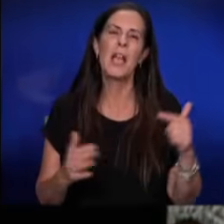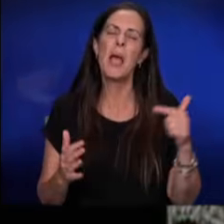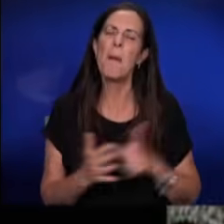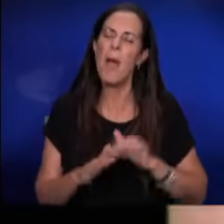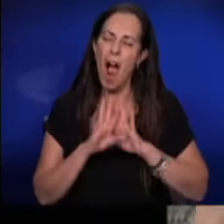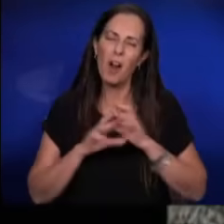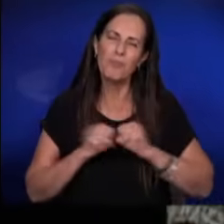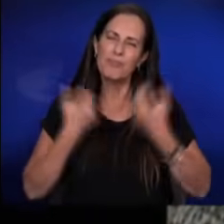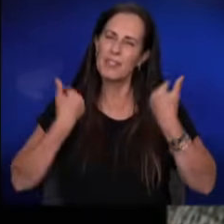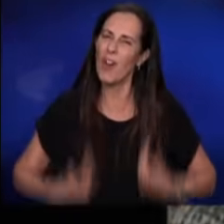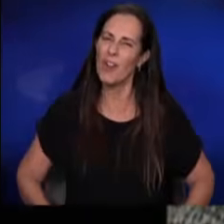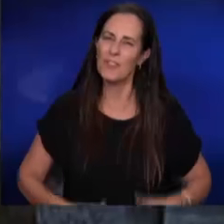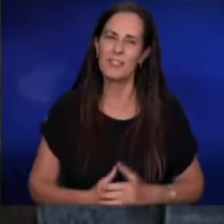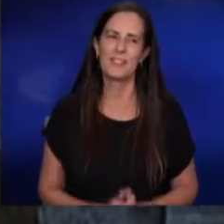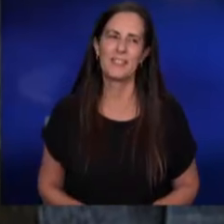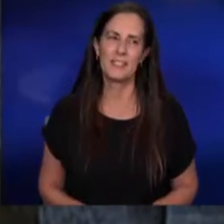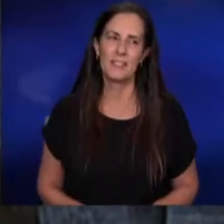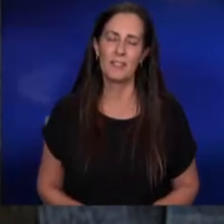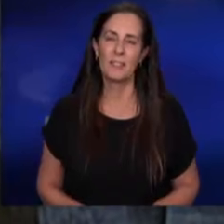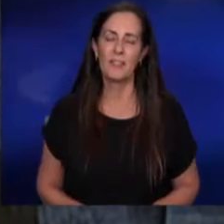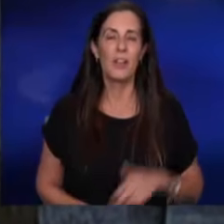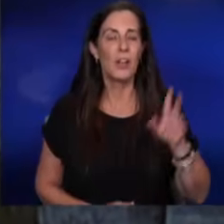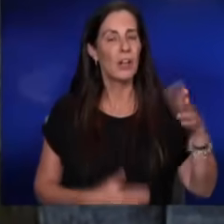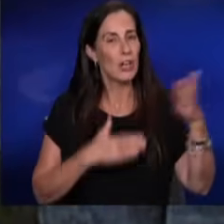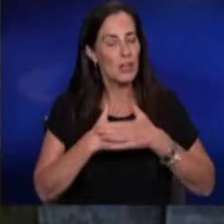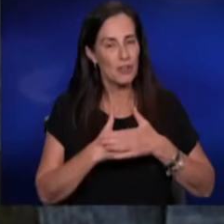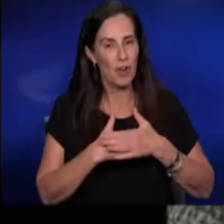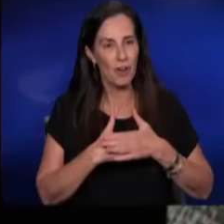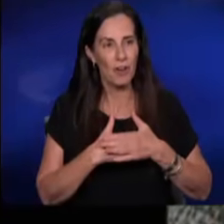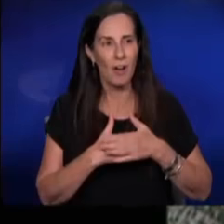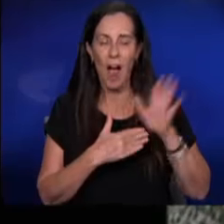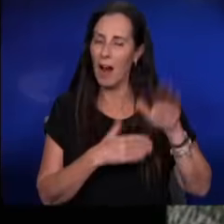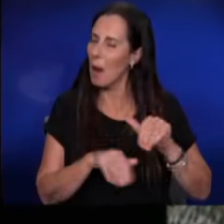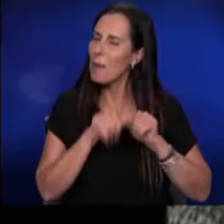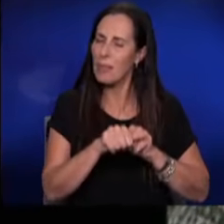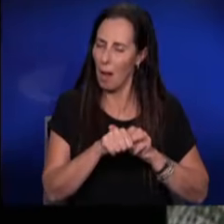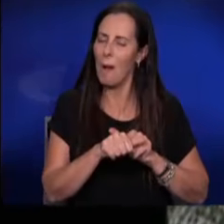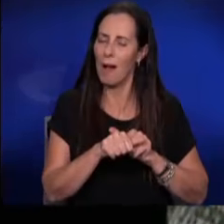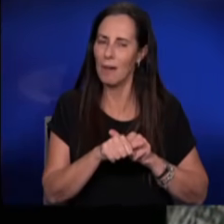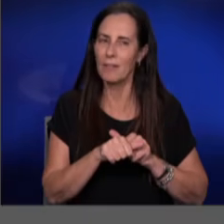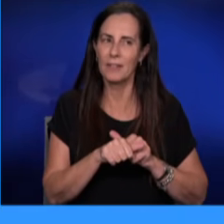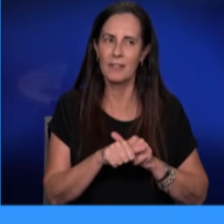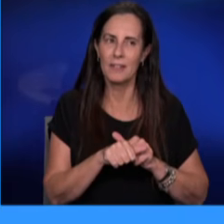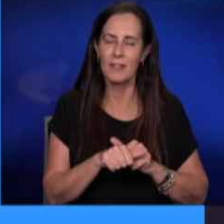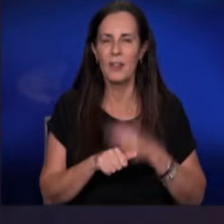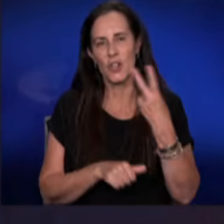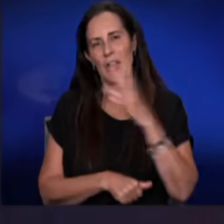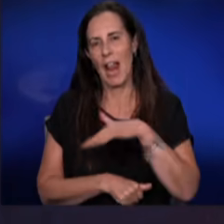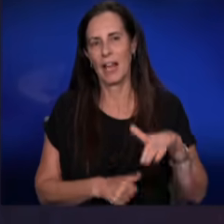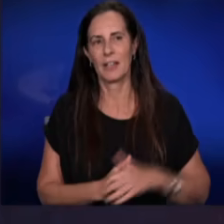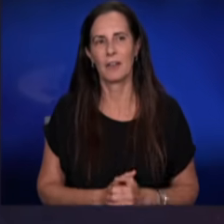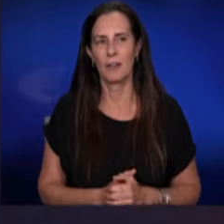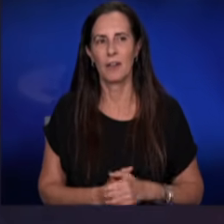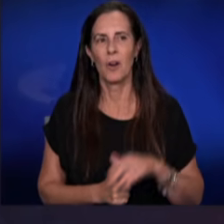קריסת מערכות. הוא הניח אחריו את אשתו, שתמכה בו גם ברגעיו הקשים, נועה, ושני ילדים. הוא